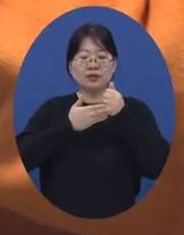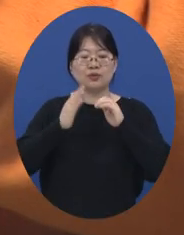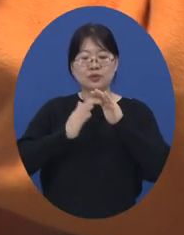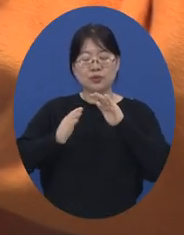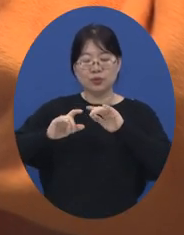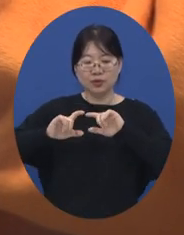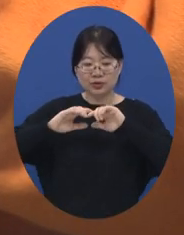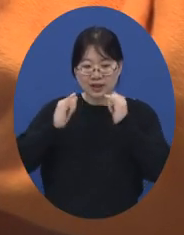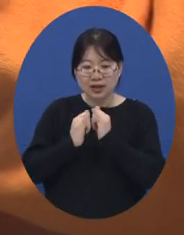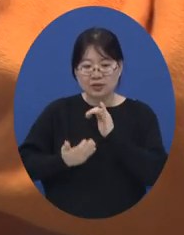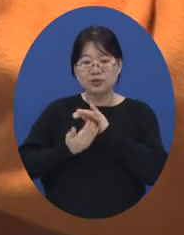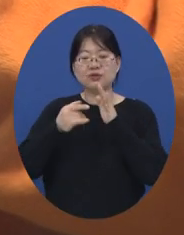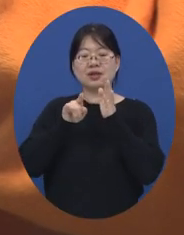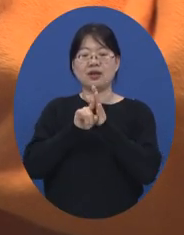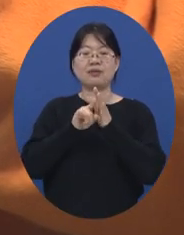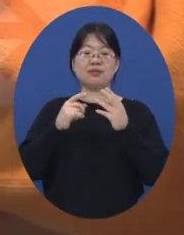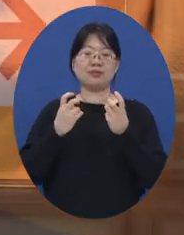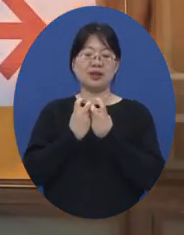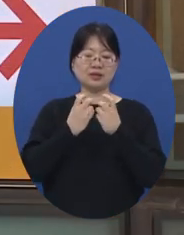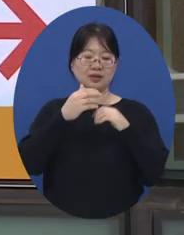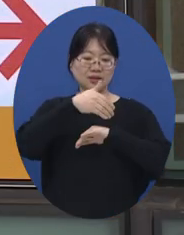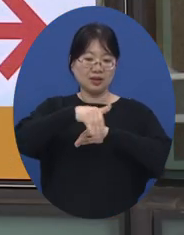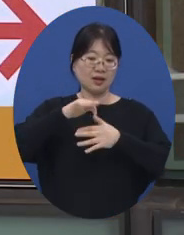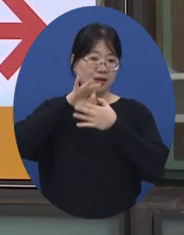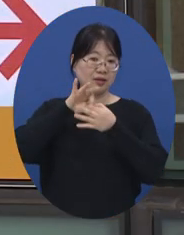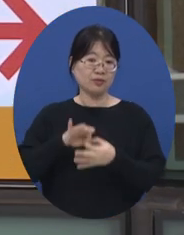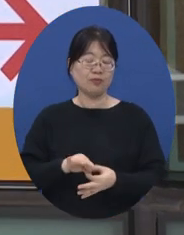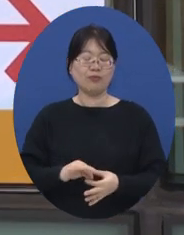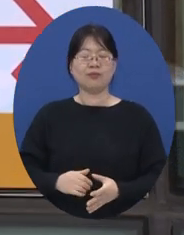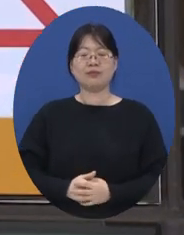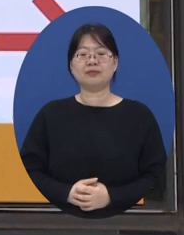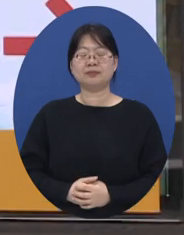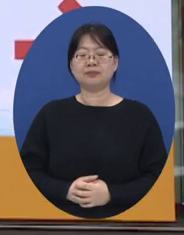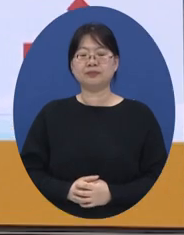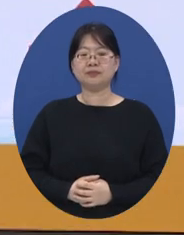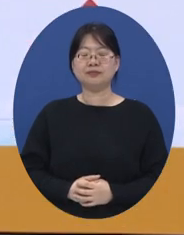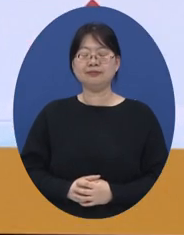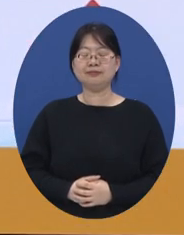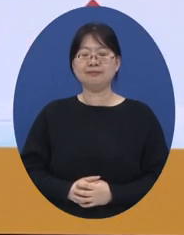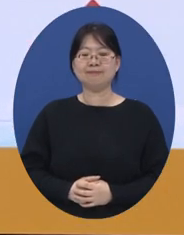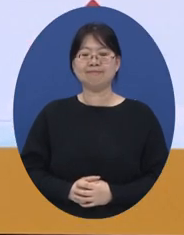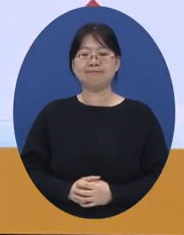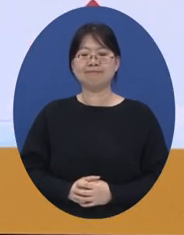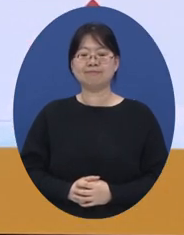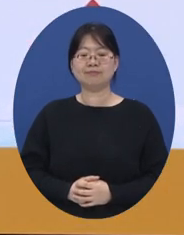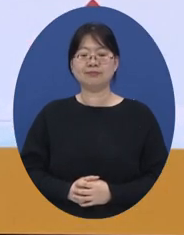위한 정책을 이어나갈 방침입니다. 경기 GTV 최창순입니다.